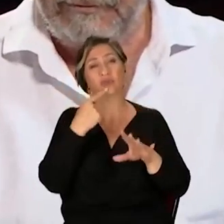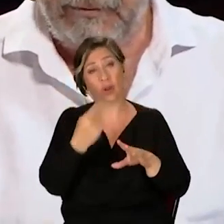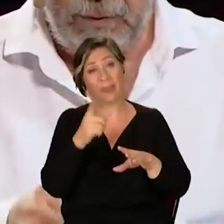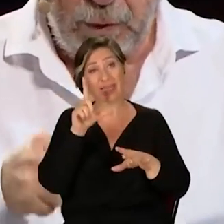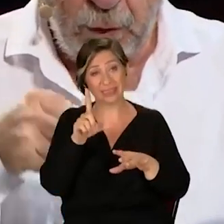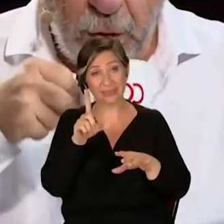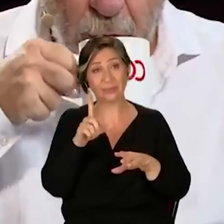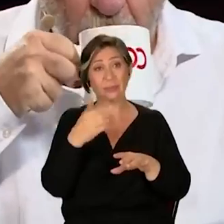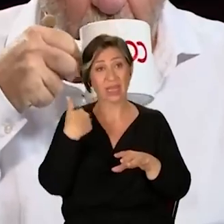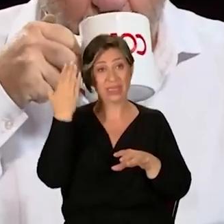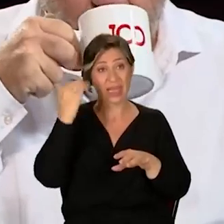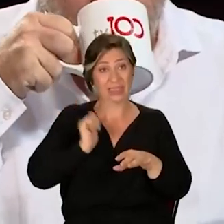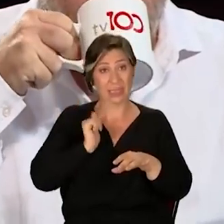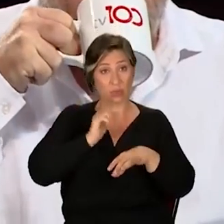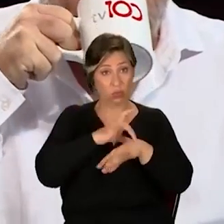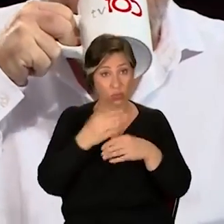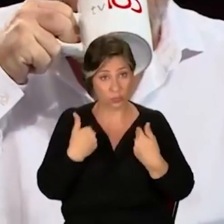İşte ben eski askeri doktorum.